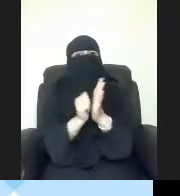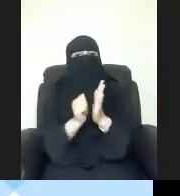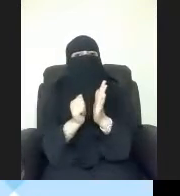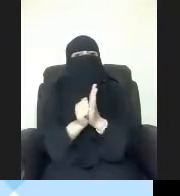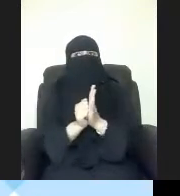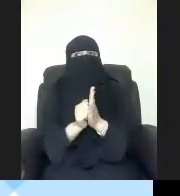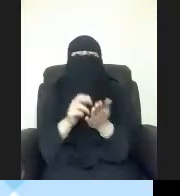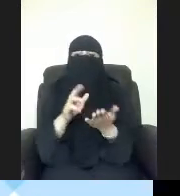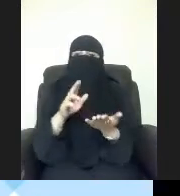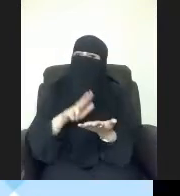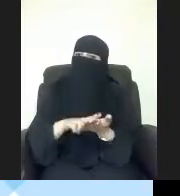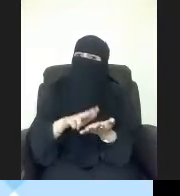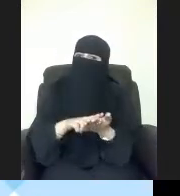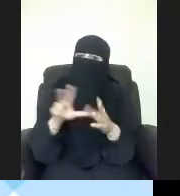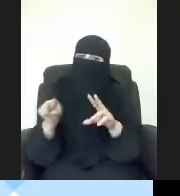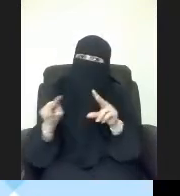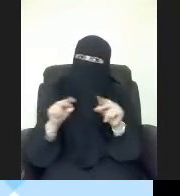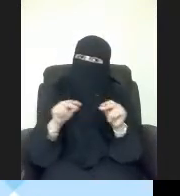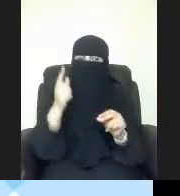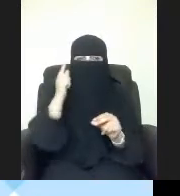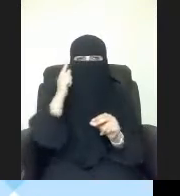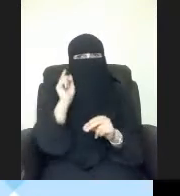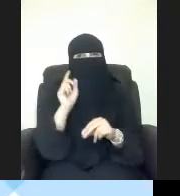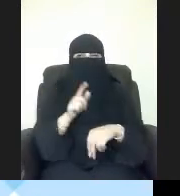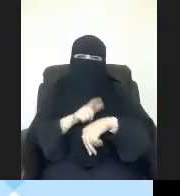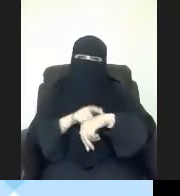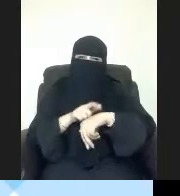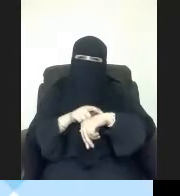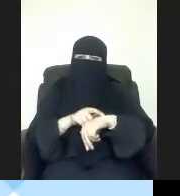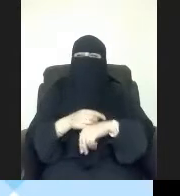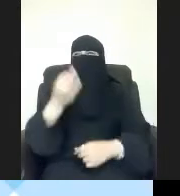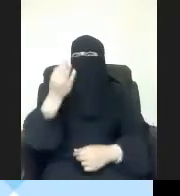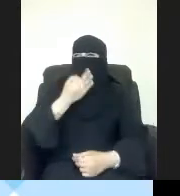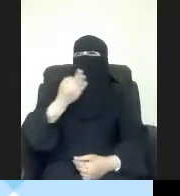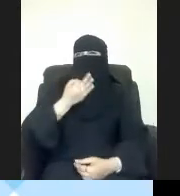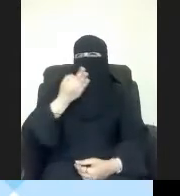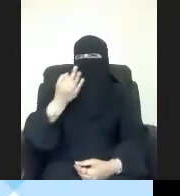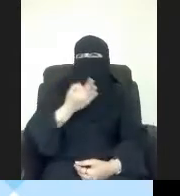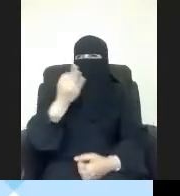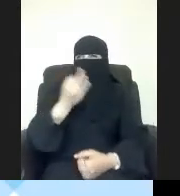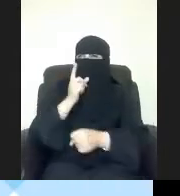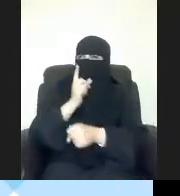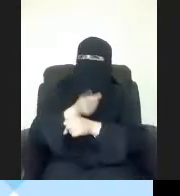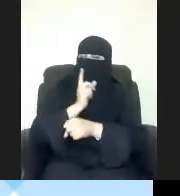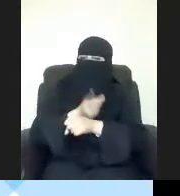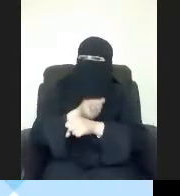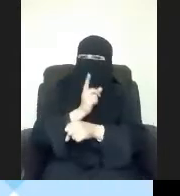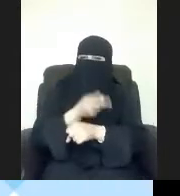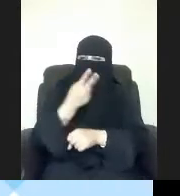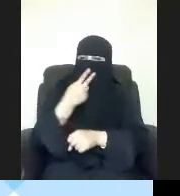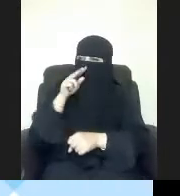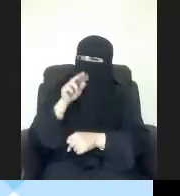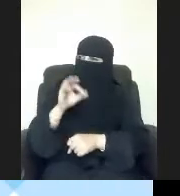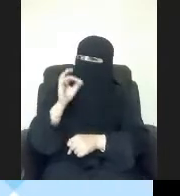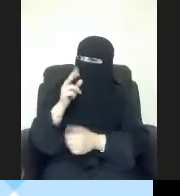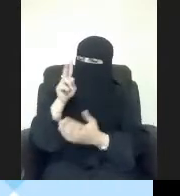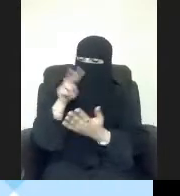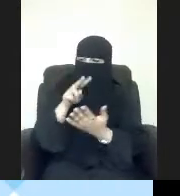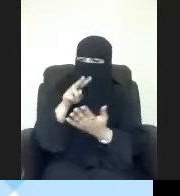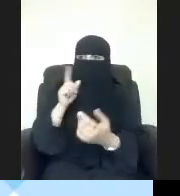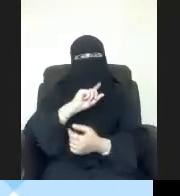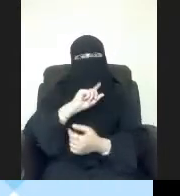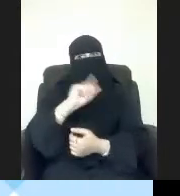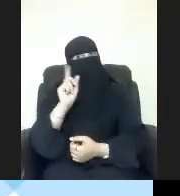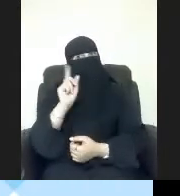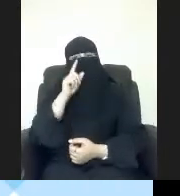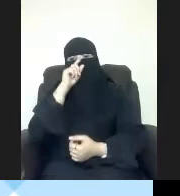والتطبيقات. بعكس لما يكون الوقت الأكبر لتقديم المحاضرة، فهذا سيسهم في إتقان المهارات العملية.